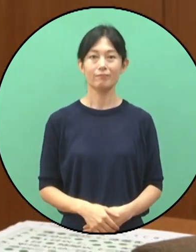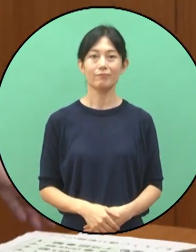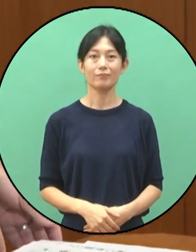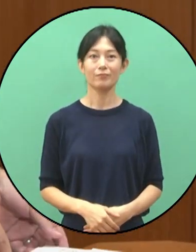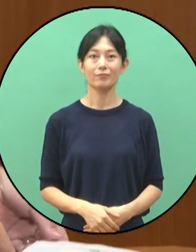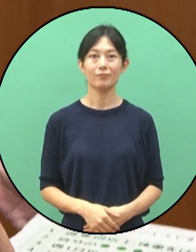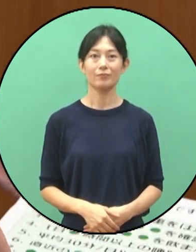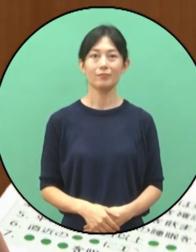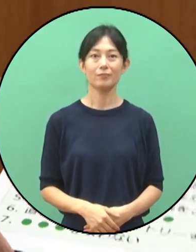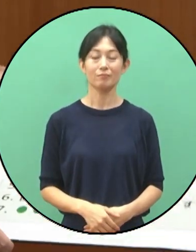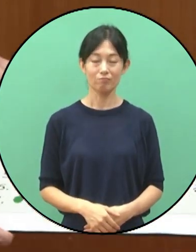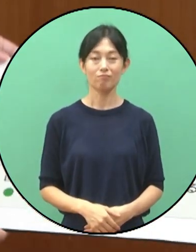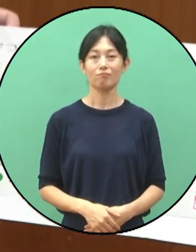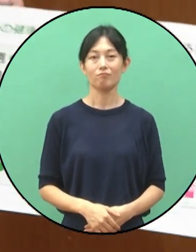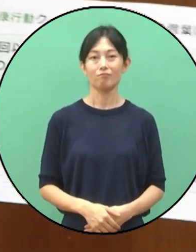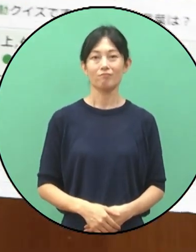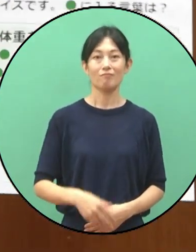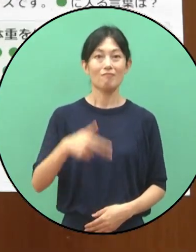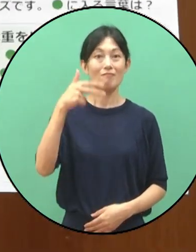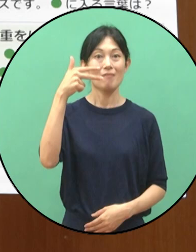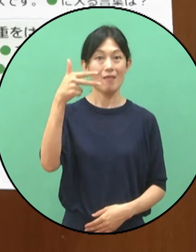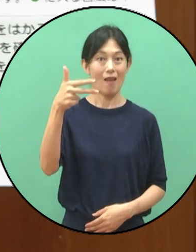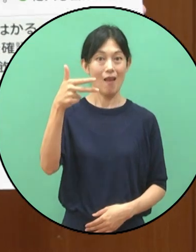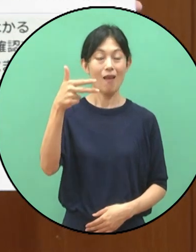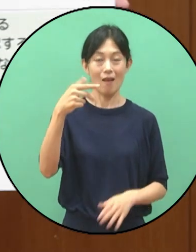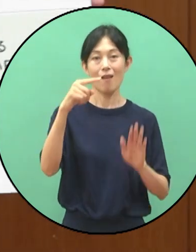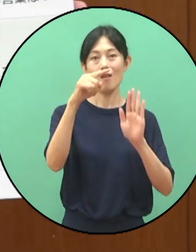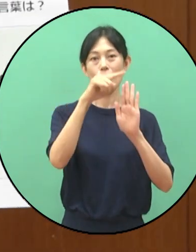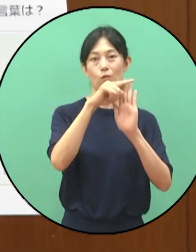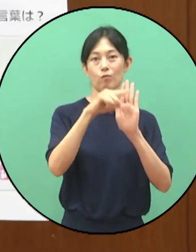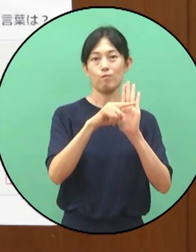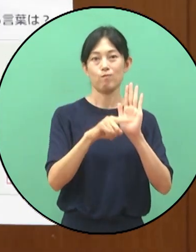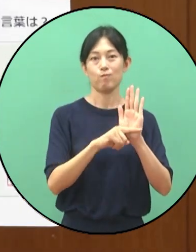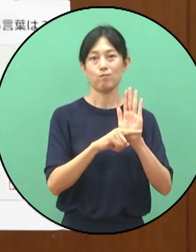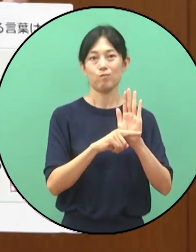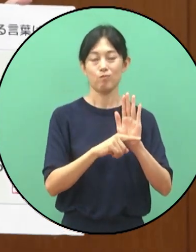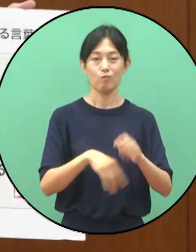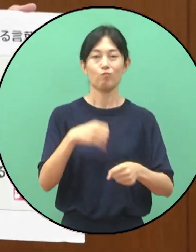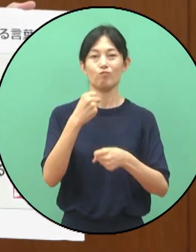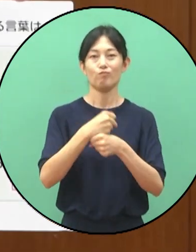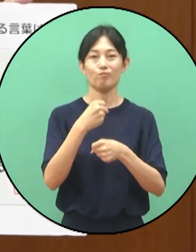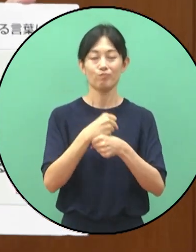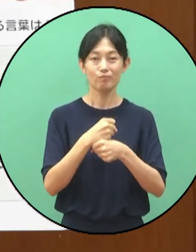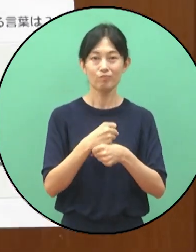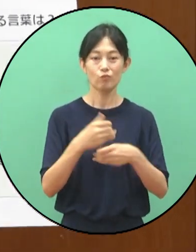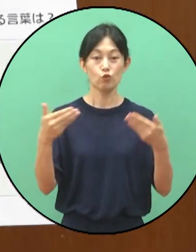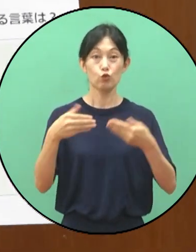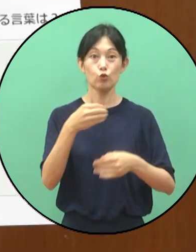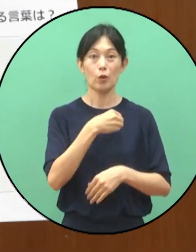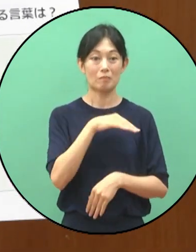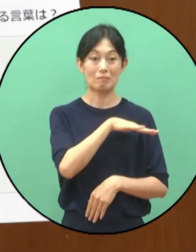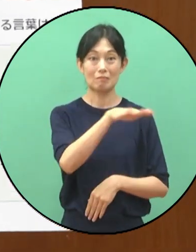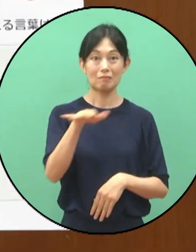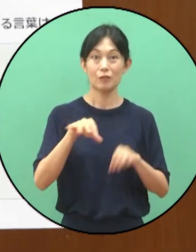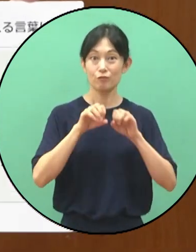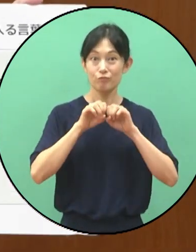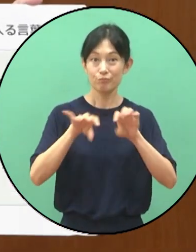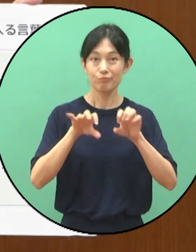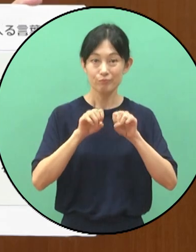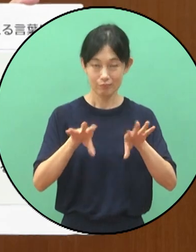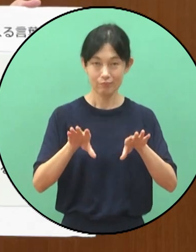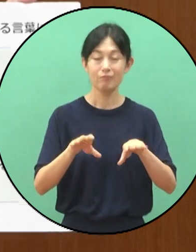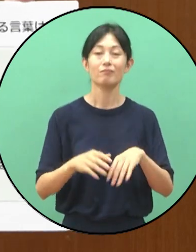営として7つの健康行動っていうのを、会社で設定しまして、従業員の皆さんに周知